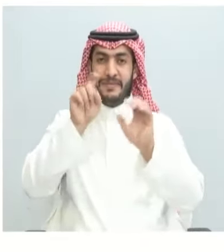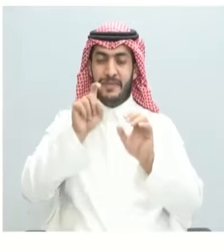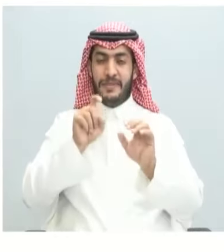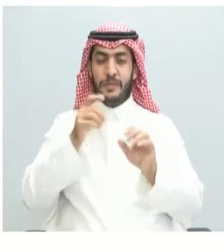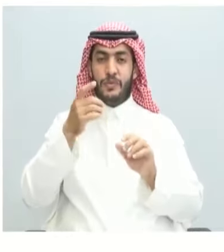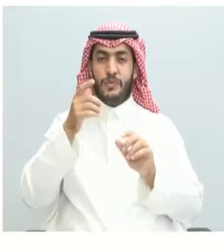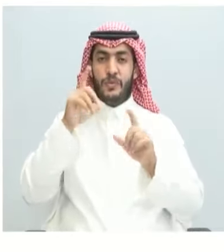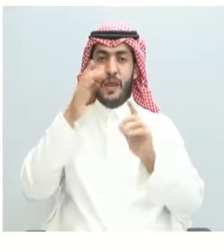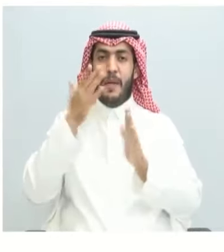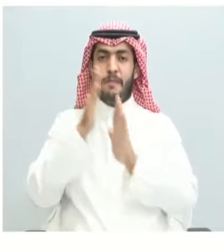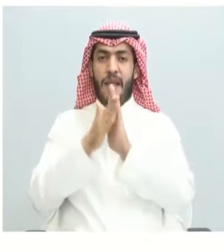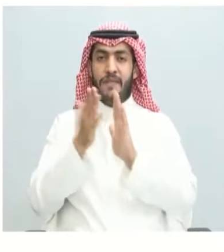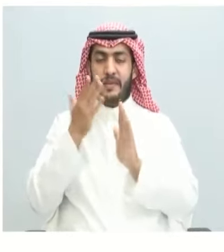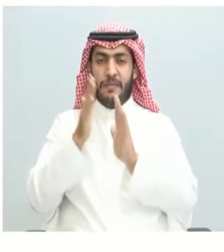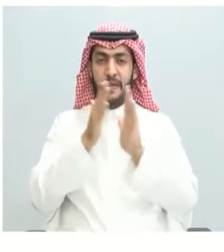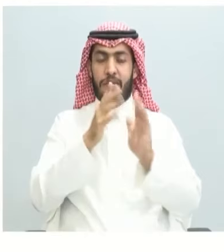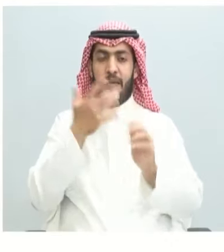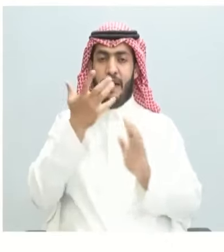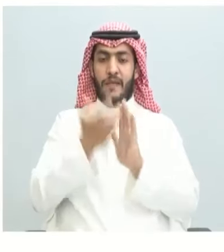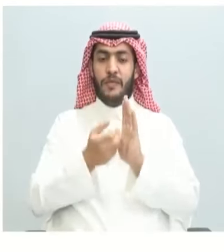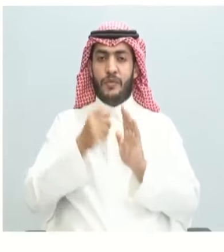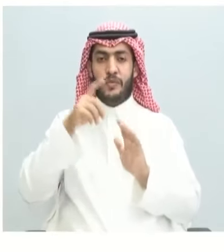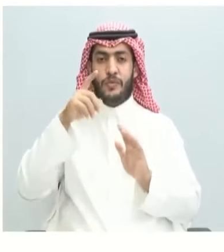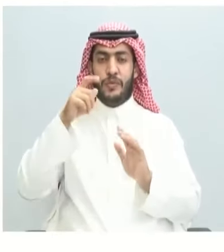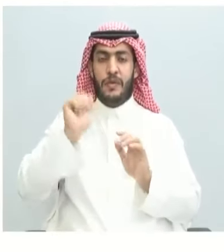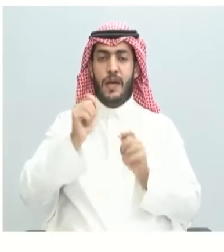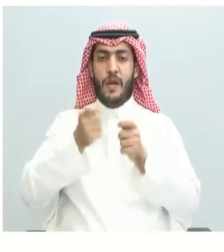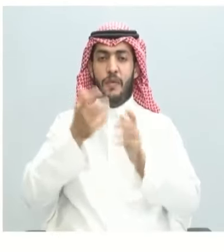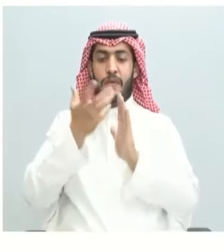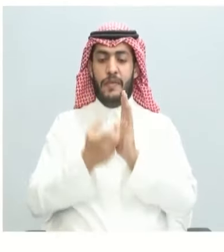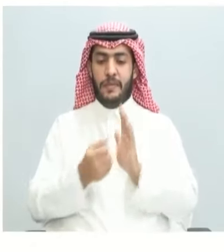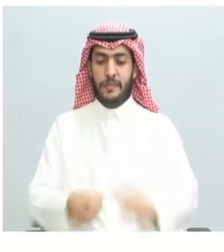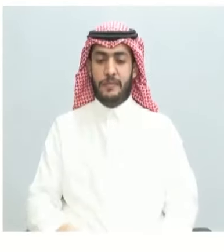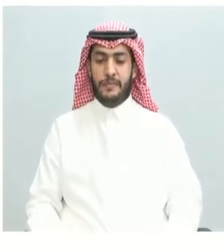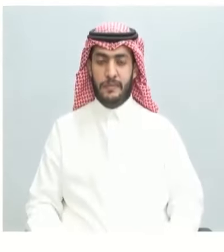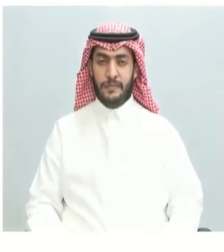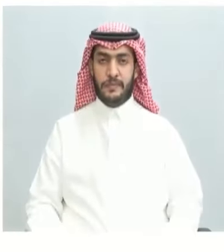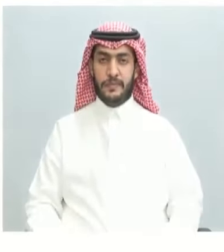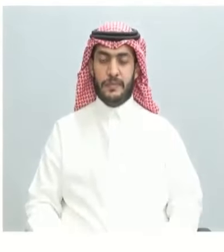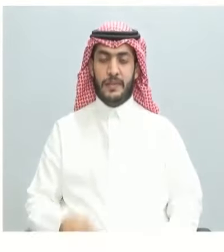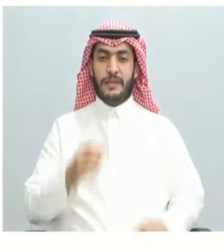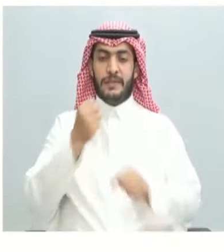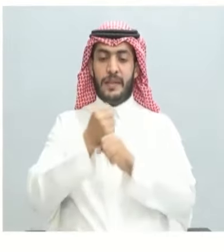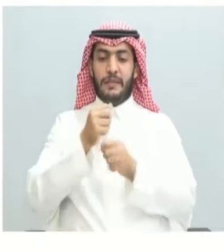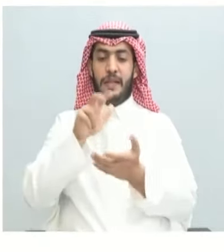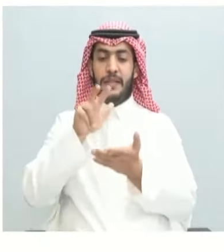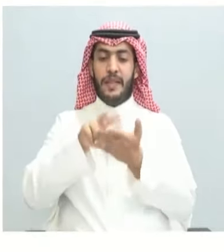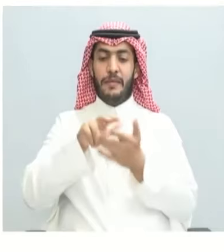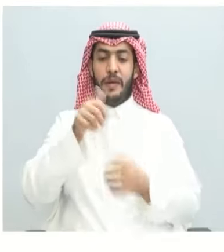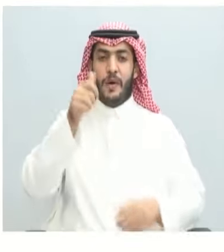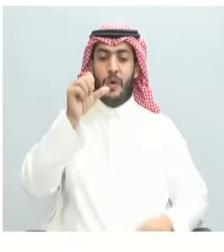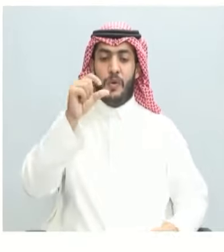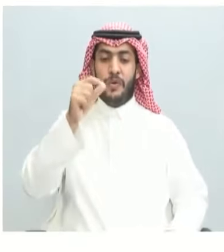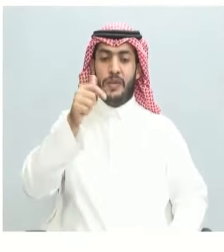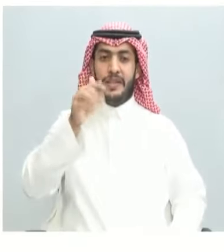حفظ الصوره في اي مجلد وبعدها نحتفظ بالصوره في جهاز الحاسب طبعا باستخدام تطبيق الاوداستي قم